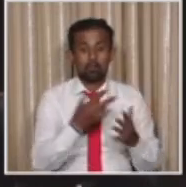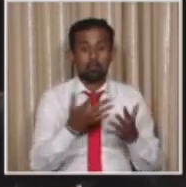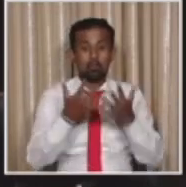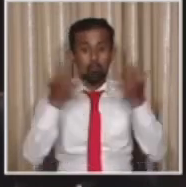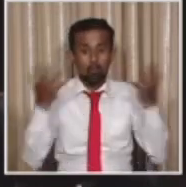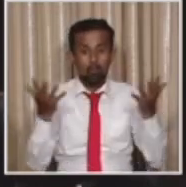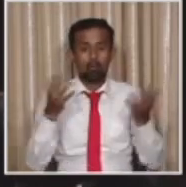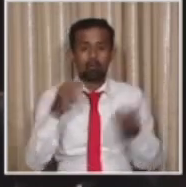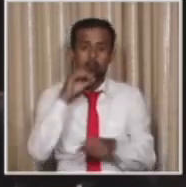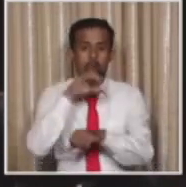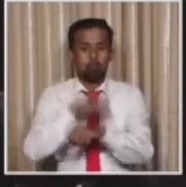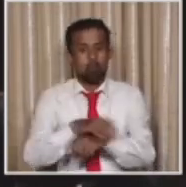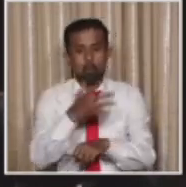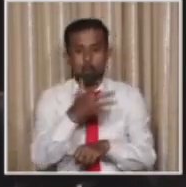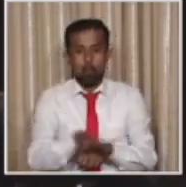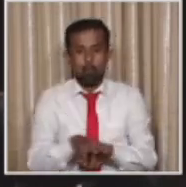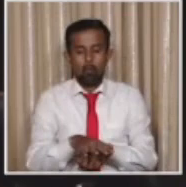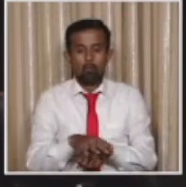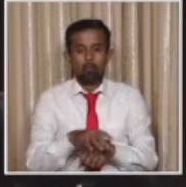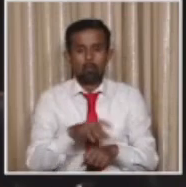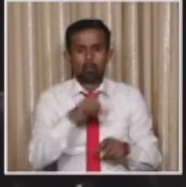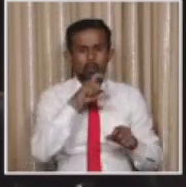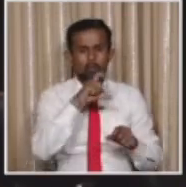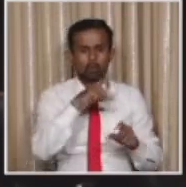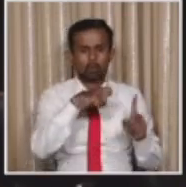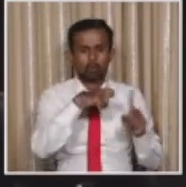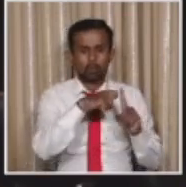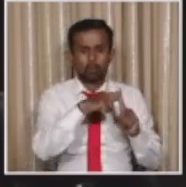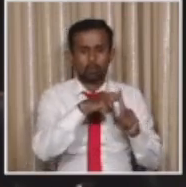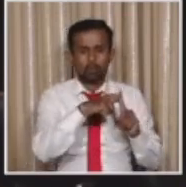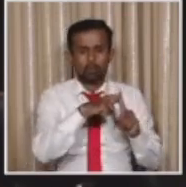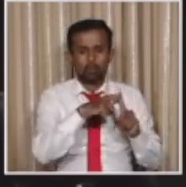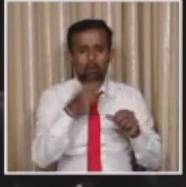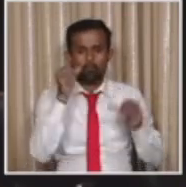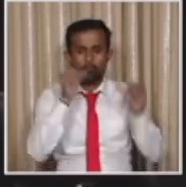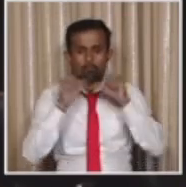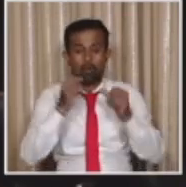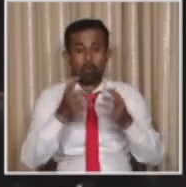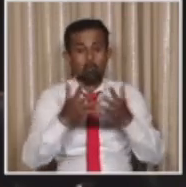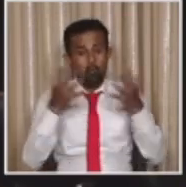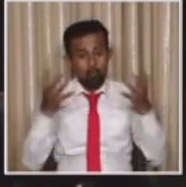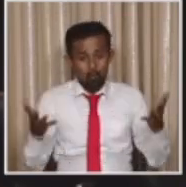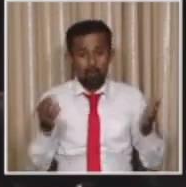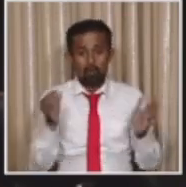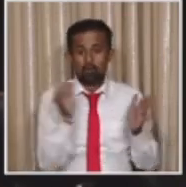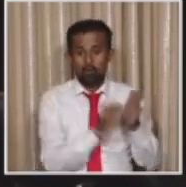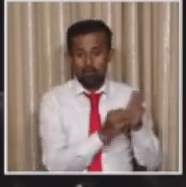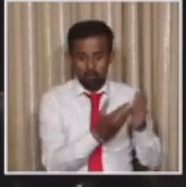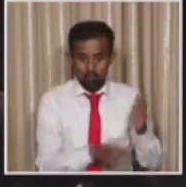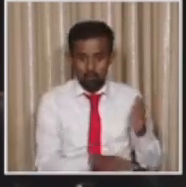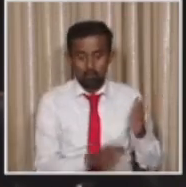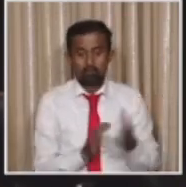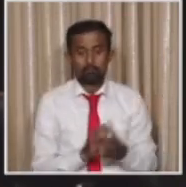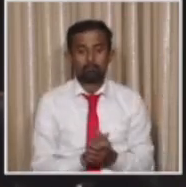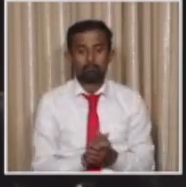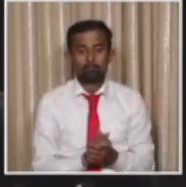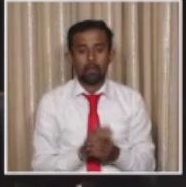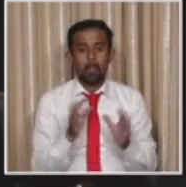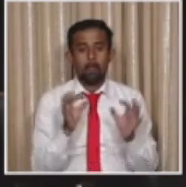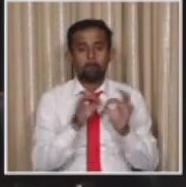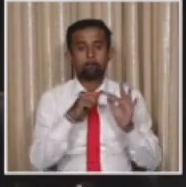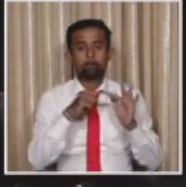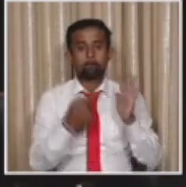කියලා සොයාගෙන තිබෙනවා. ක්ලෝරොෆිල් ප්‍රමාණය ඉතාමත් බහුලයි කියලා ඒකේ දාලා තිබුණා. මේ බෙන්තොට